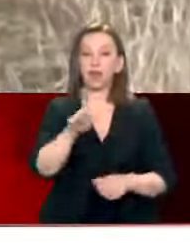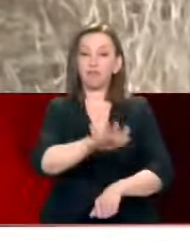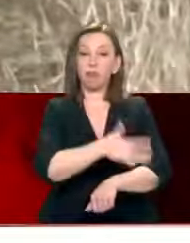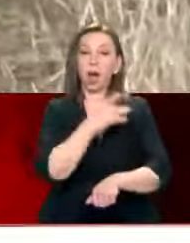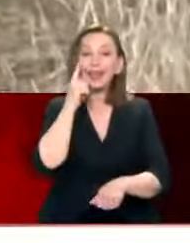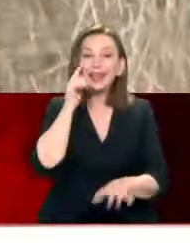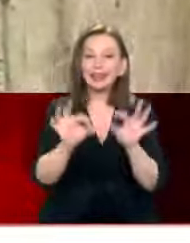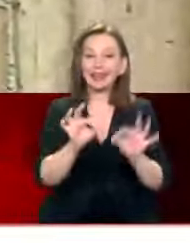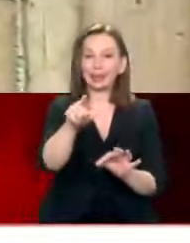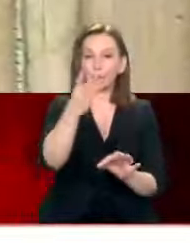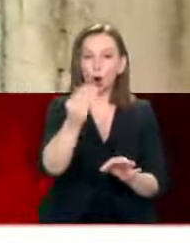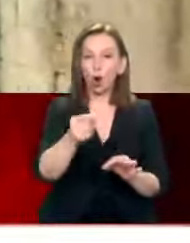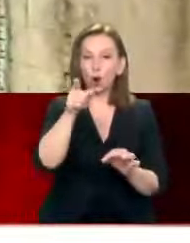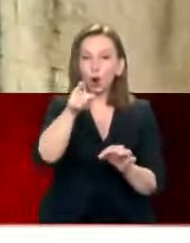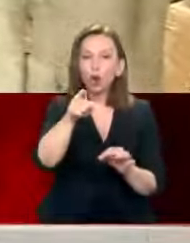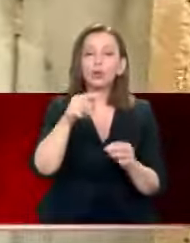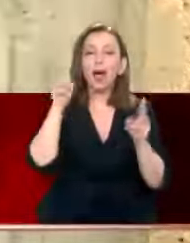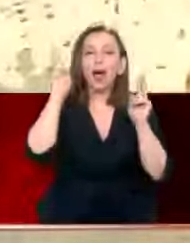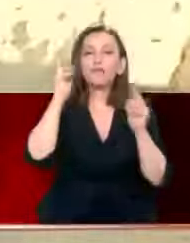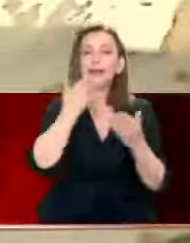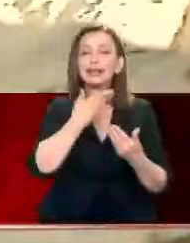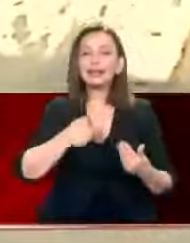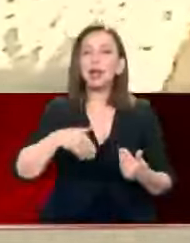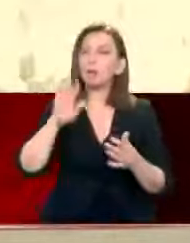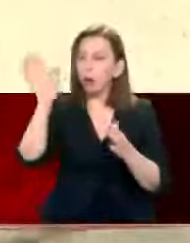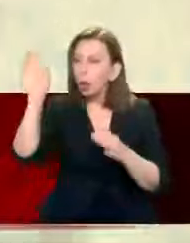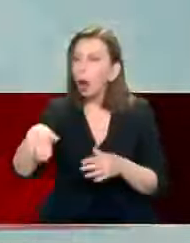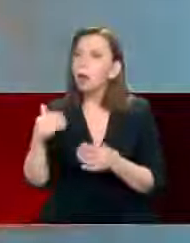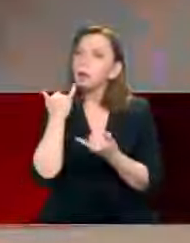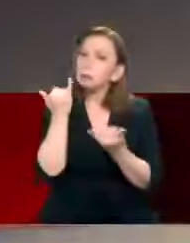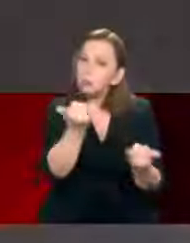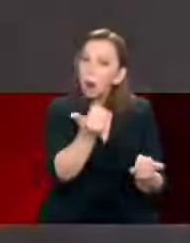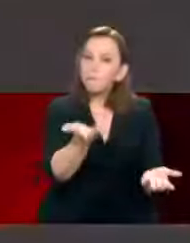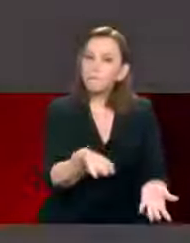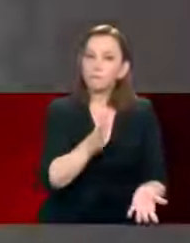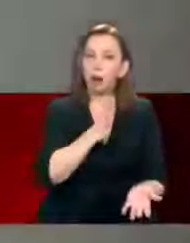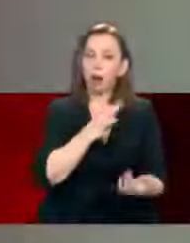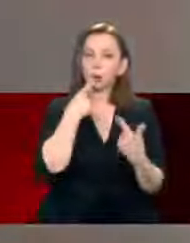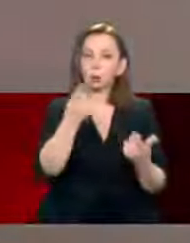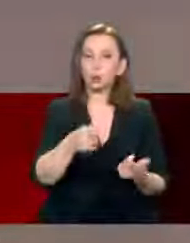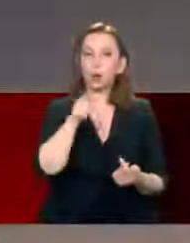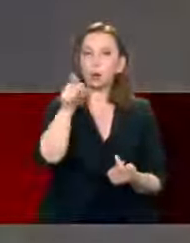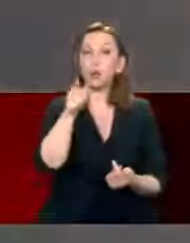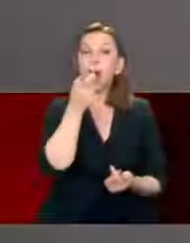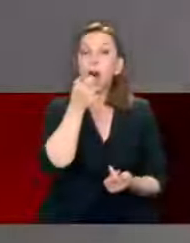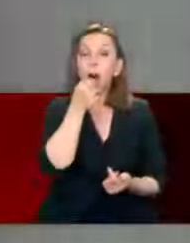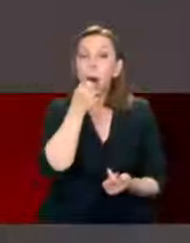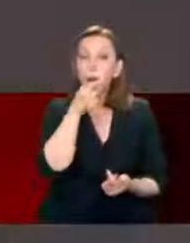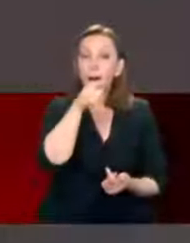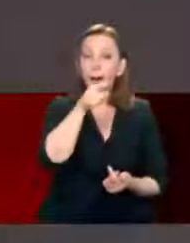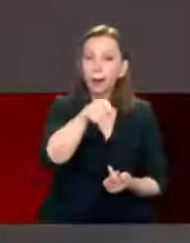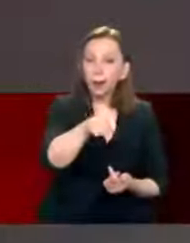Valilik tedavilerinin yapıldığı barınakların tüm hayvanseverlerin ziyaretine açık olduğunu söyledi. Buket Özgünlü boyacı da Ankara'dan Urfa'ya